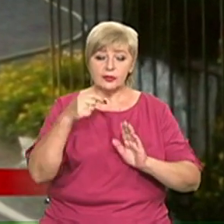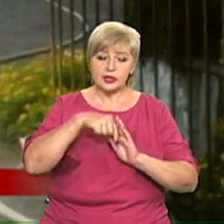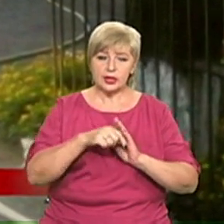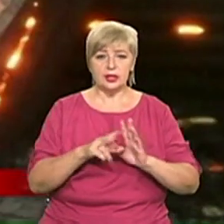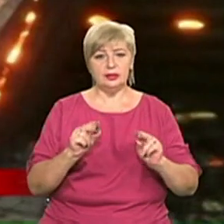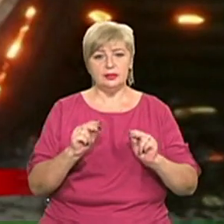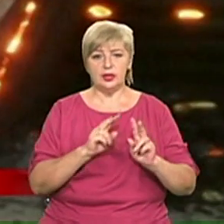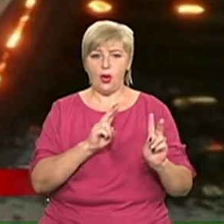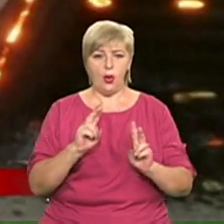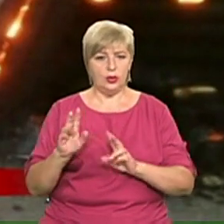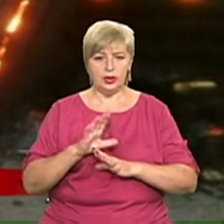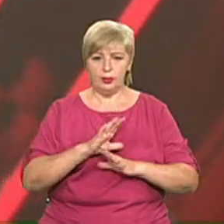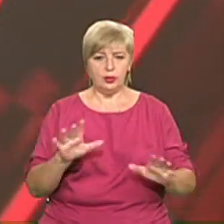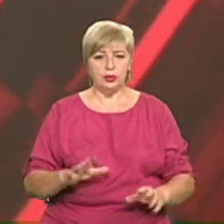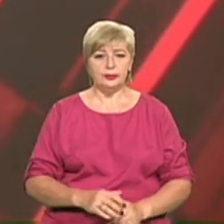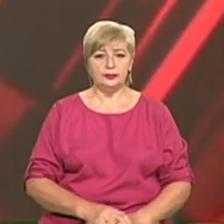нікого не було.